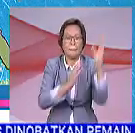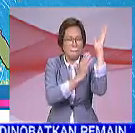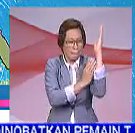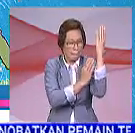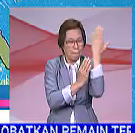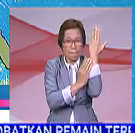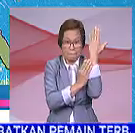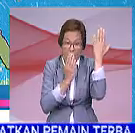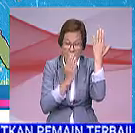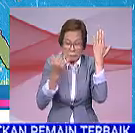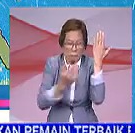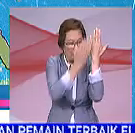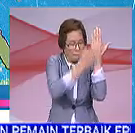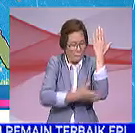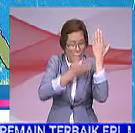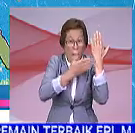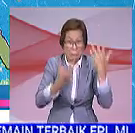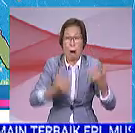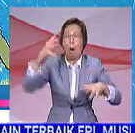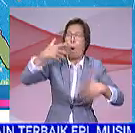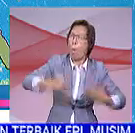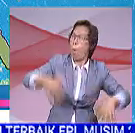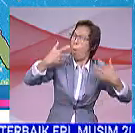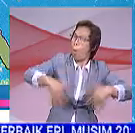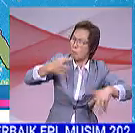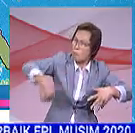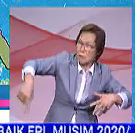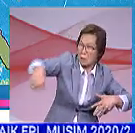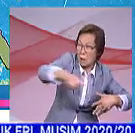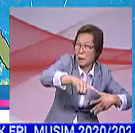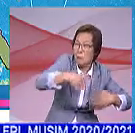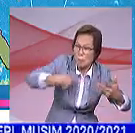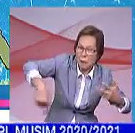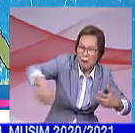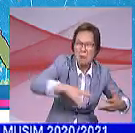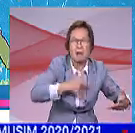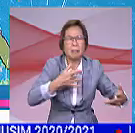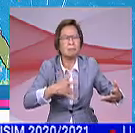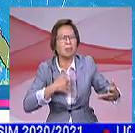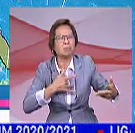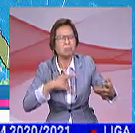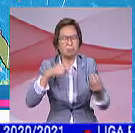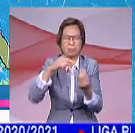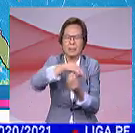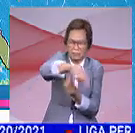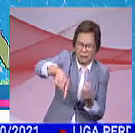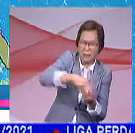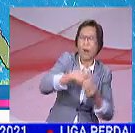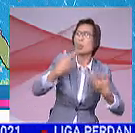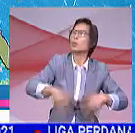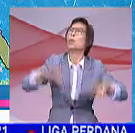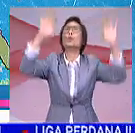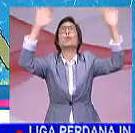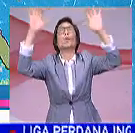semenanjung Malaysia pada kini agak panas, dan mungkin ada di antara anda merasai keadaan sekeliling dan cuaca yang agak